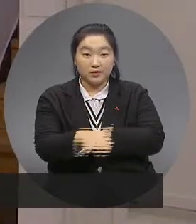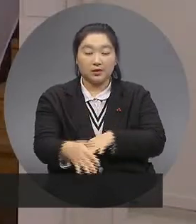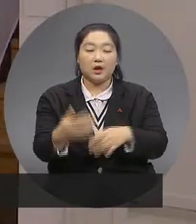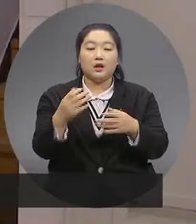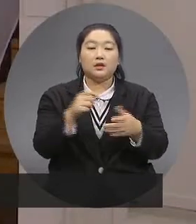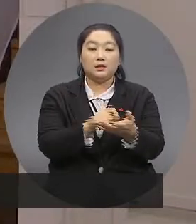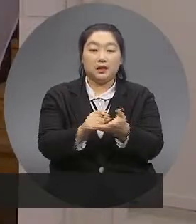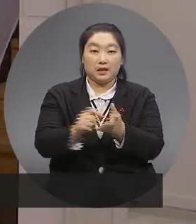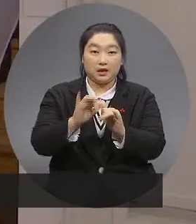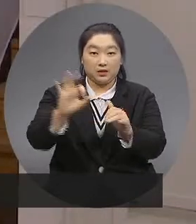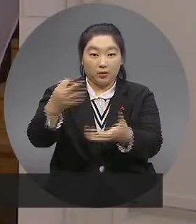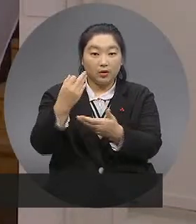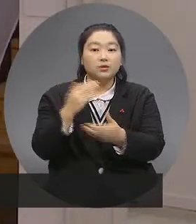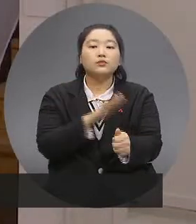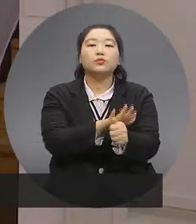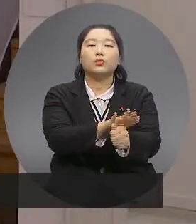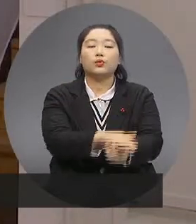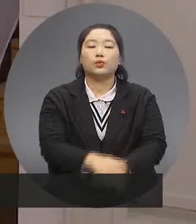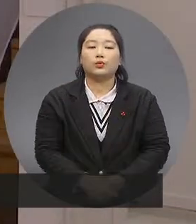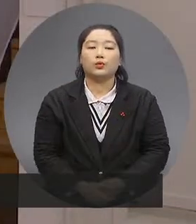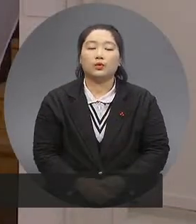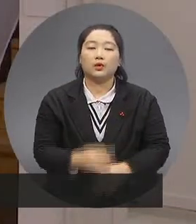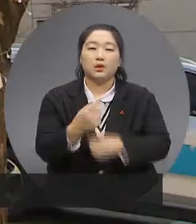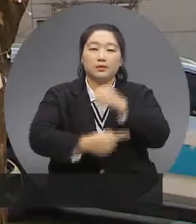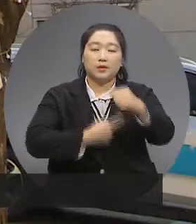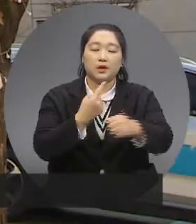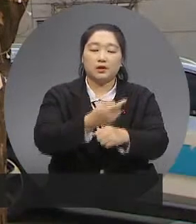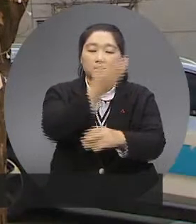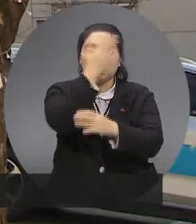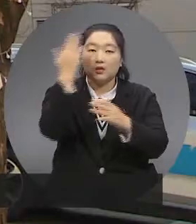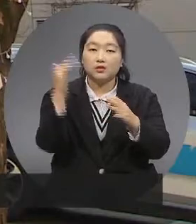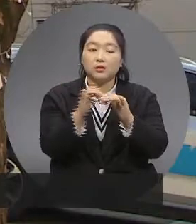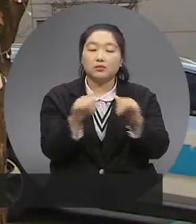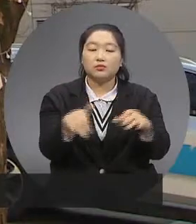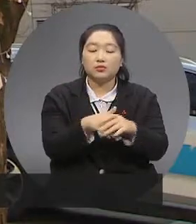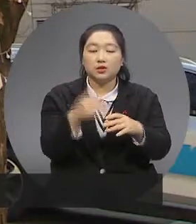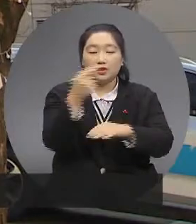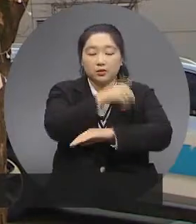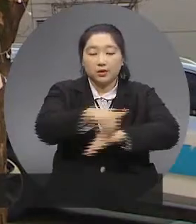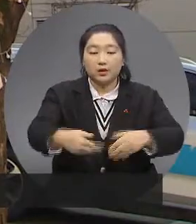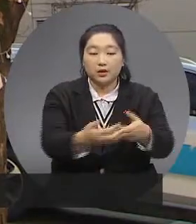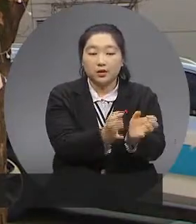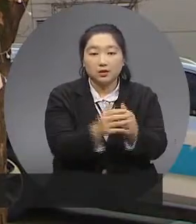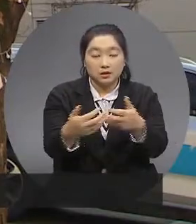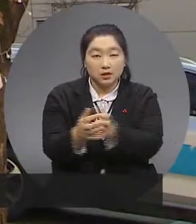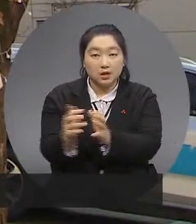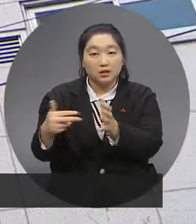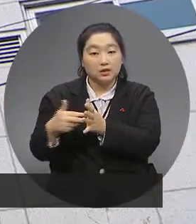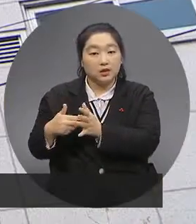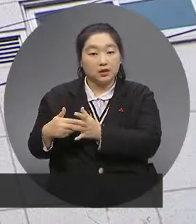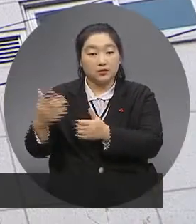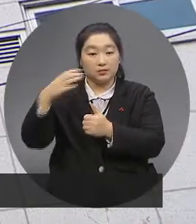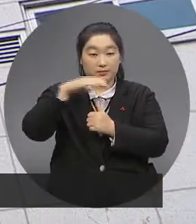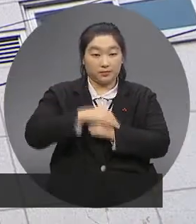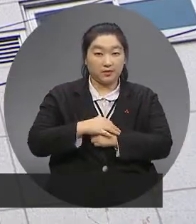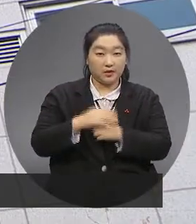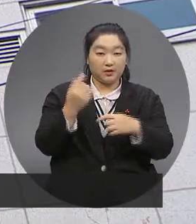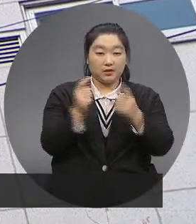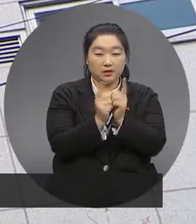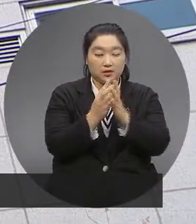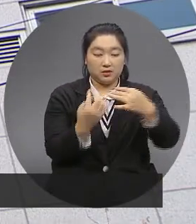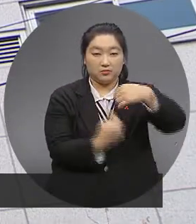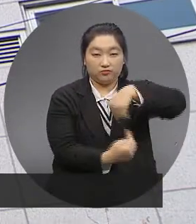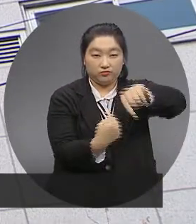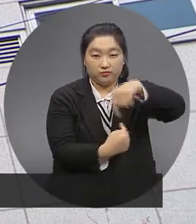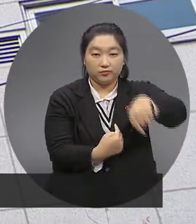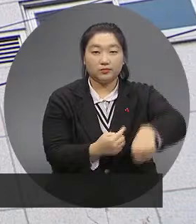인건비도 지원했습니다. 매년 청년문화기획단체가 청주시 문화진흥재단으로부터 위탁을 받아 직접